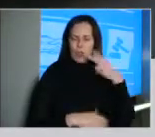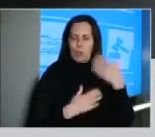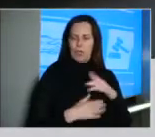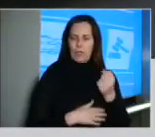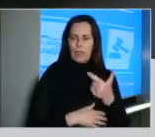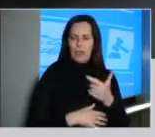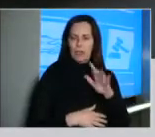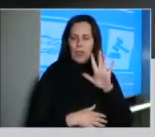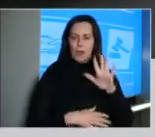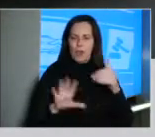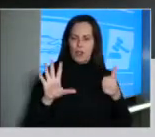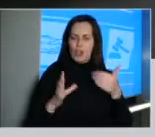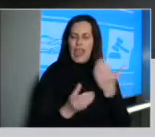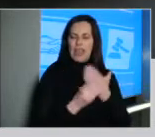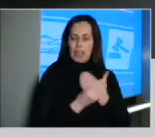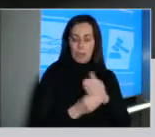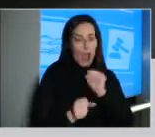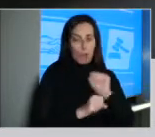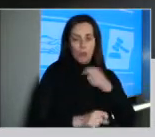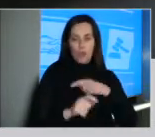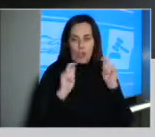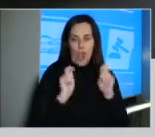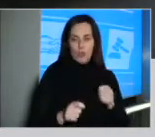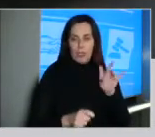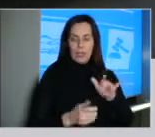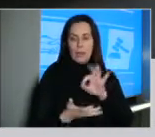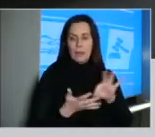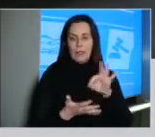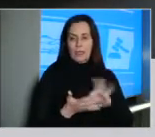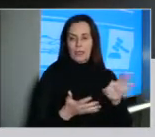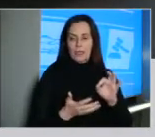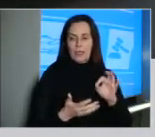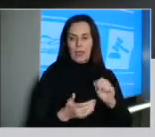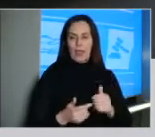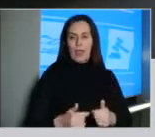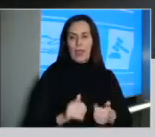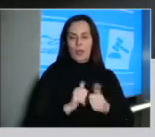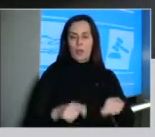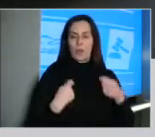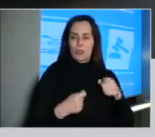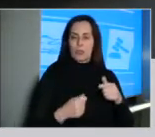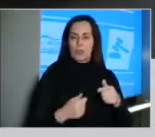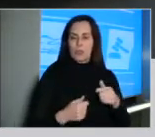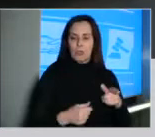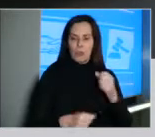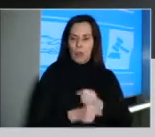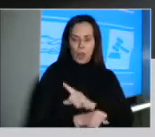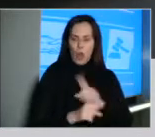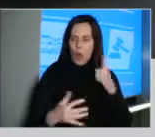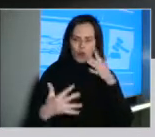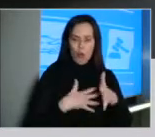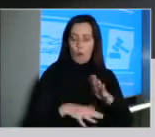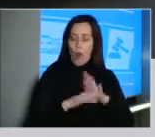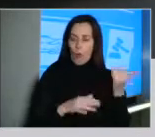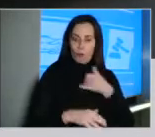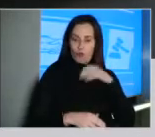כמעט 5 או 6 תיקים עתירות שהגשנו נגד משרד התרבות והספורט, משום שזה אחד המשרדים שמתנהלים בצורה הכי לא שקופה. כל